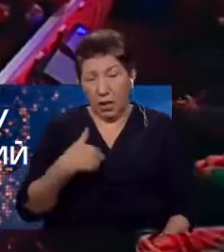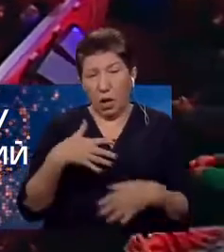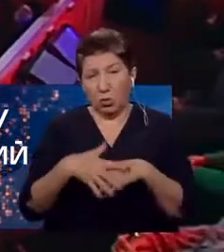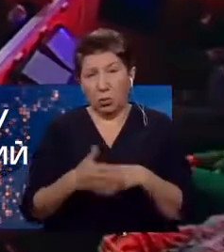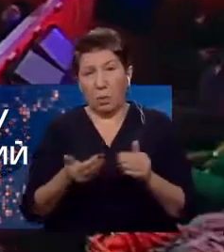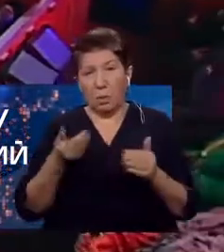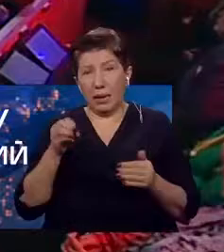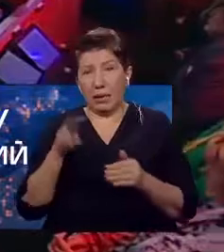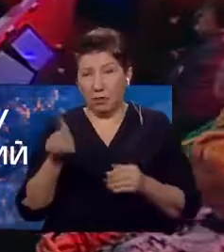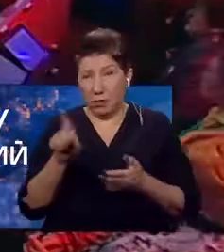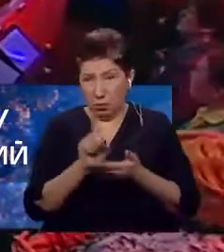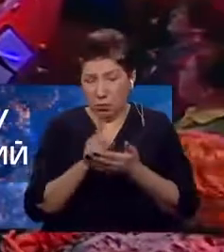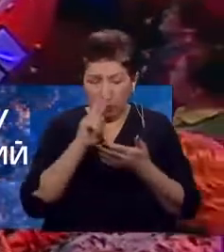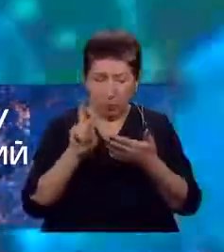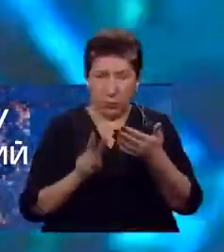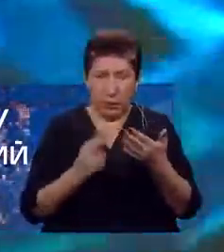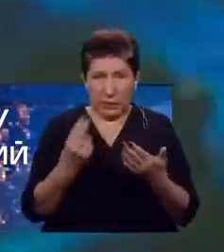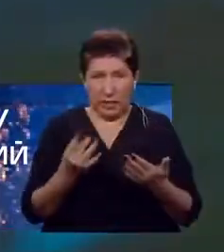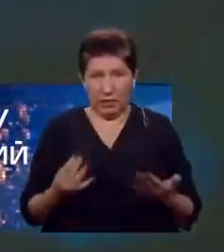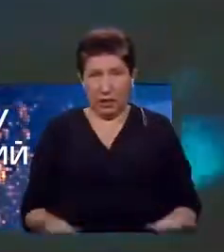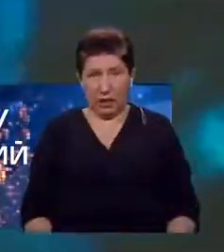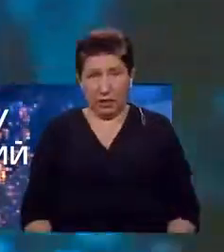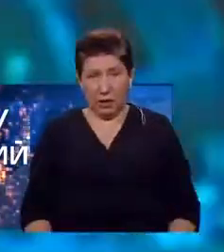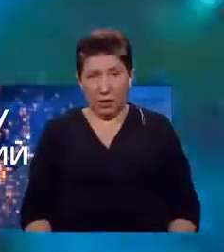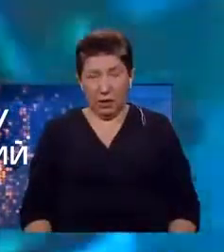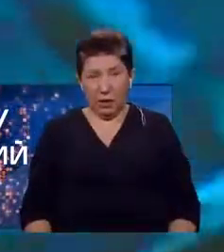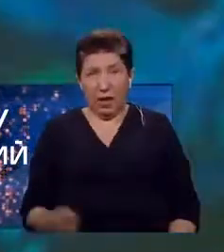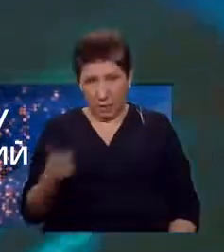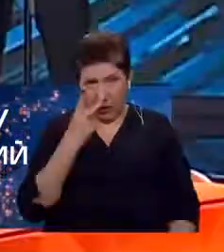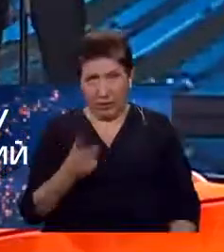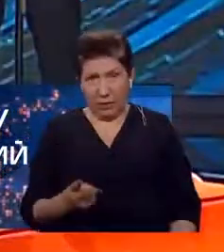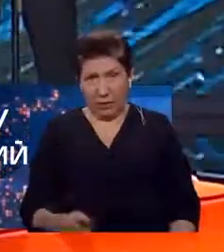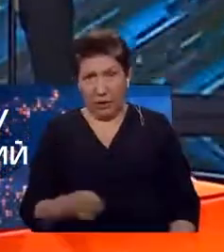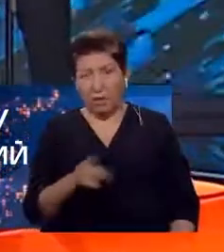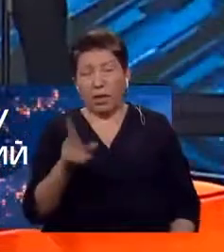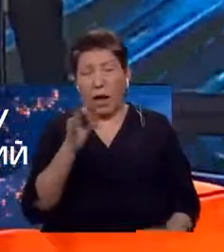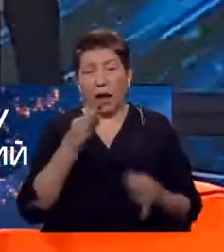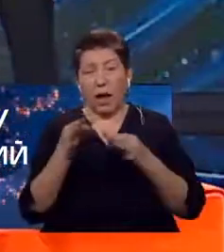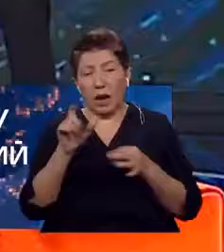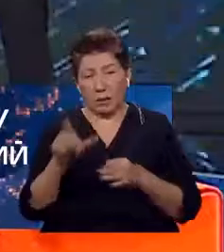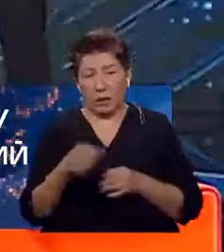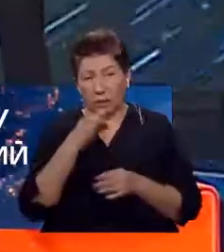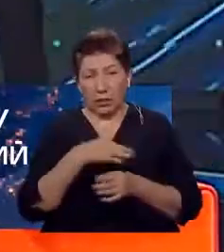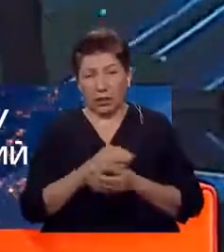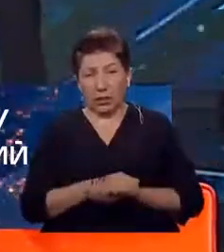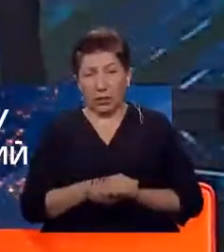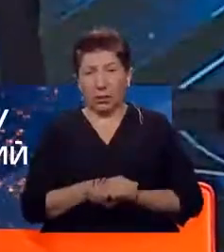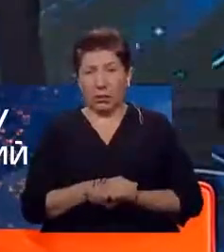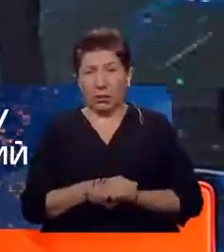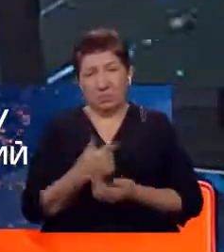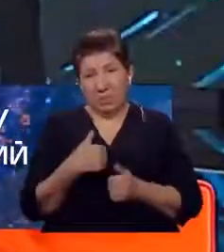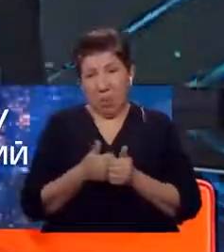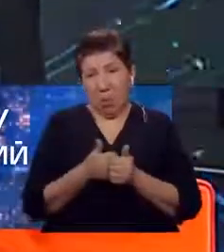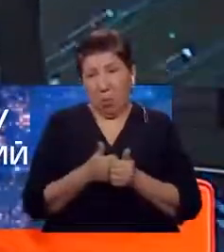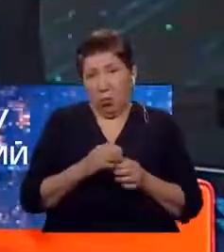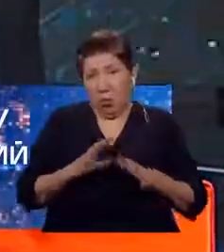як підписати, він повинен був глянути на якісь цифри. Він дивився на це? Ви як радник? Чи не дивився? Тоді, на жаль, не був поряд з ним,